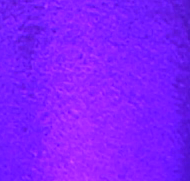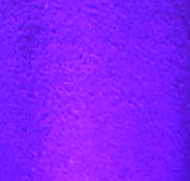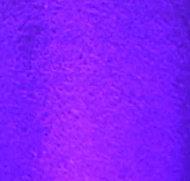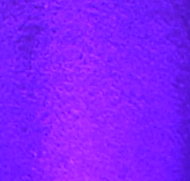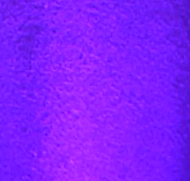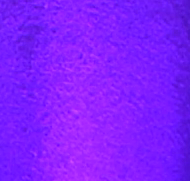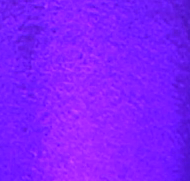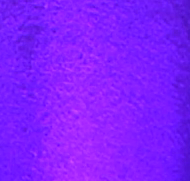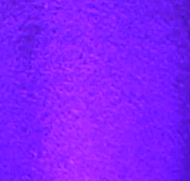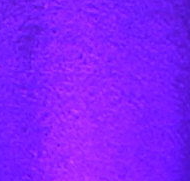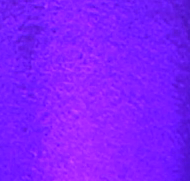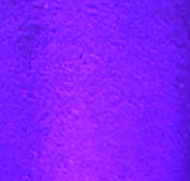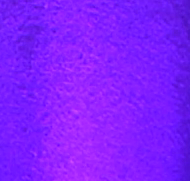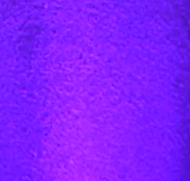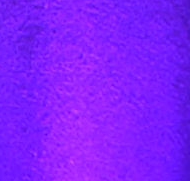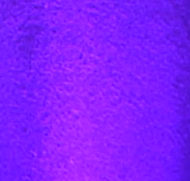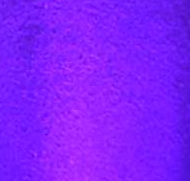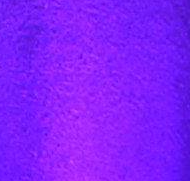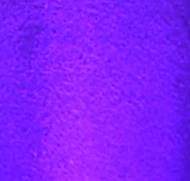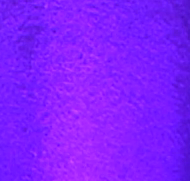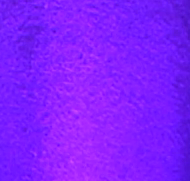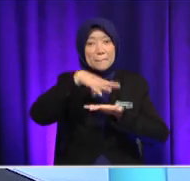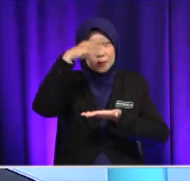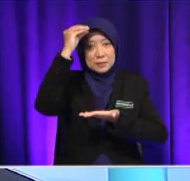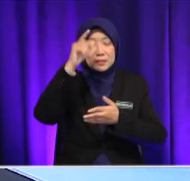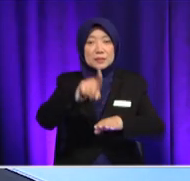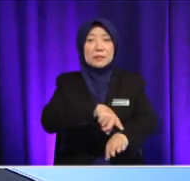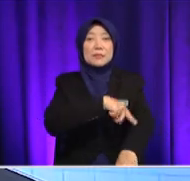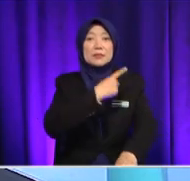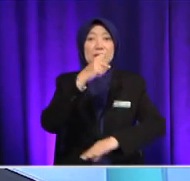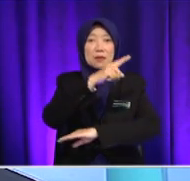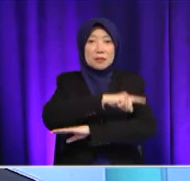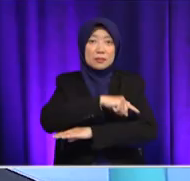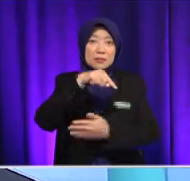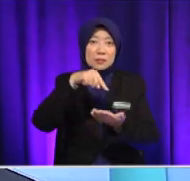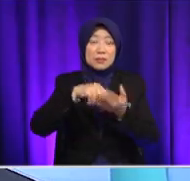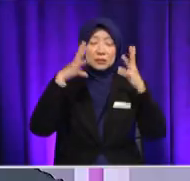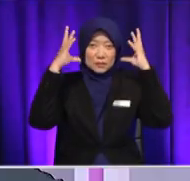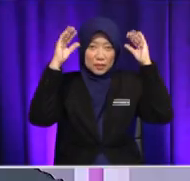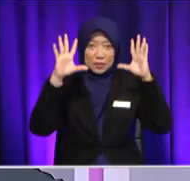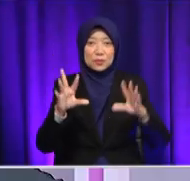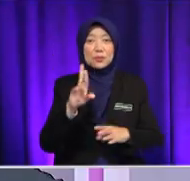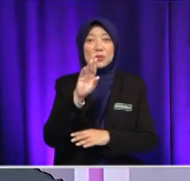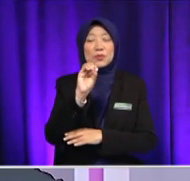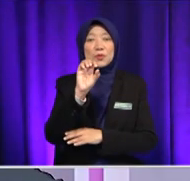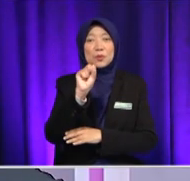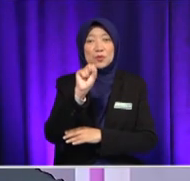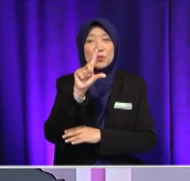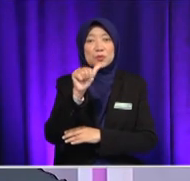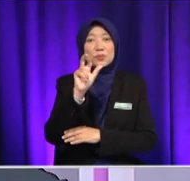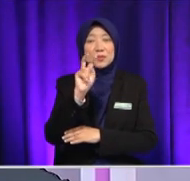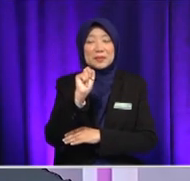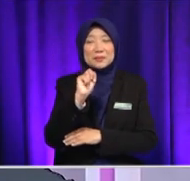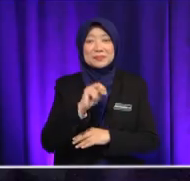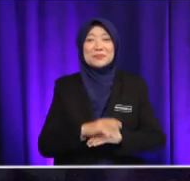Hai, dan juga bersama kita untuk pembelajaran kita sepanjang hari ini adalah Cikgu Roslan. Hai Cikgu. Hai Cikgu, hai